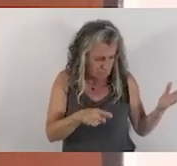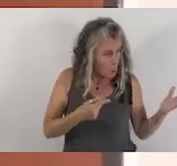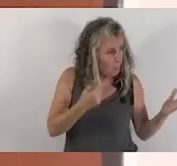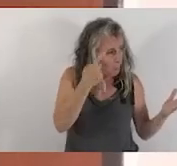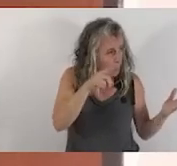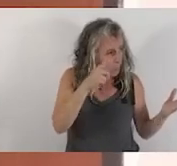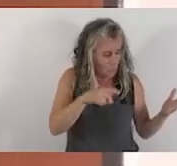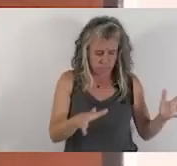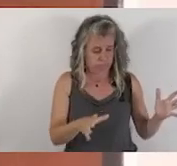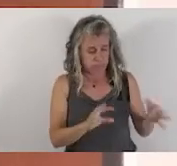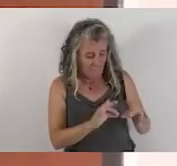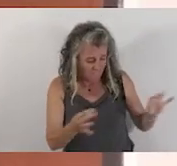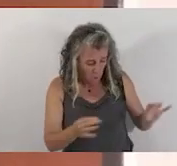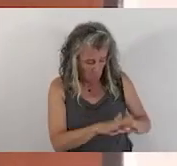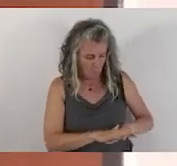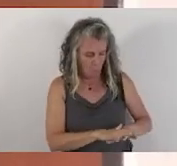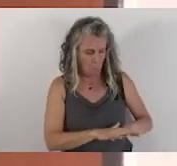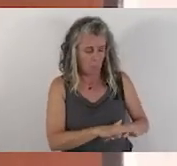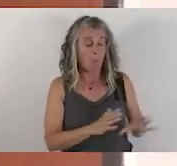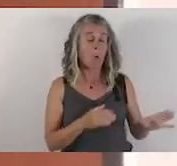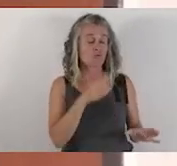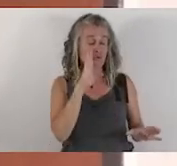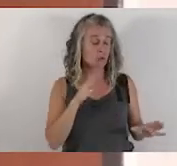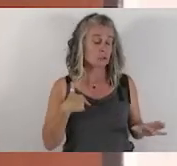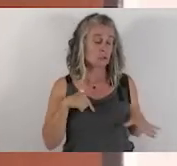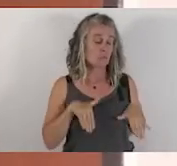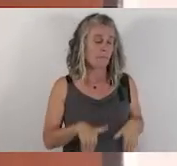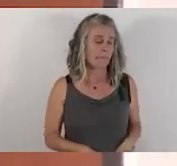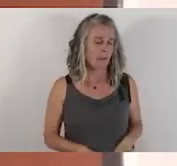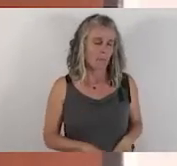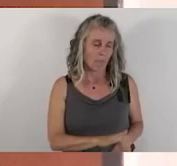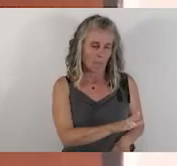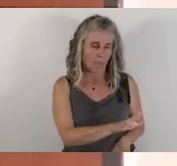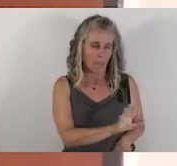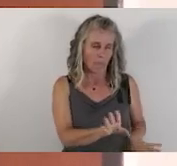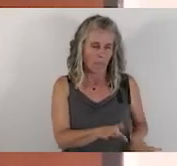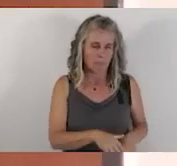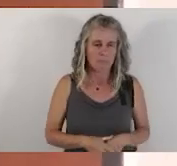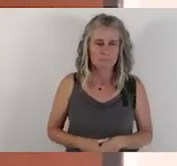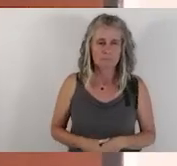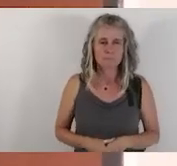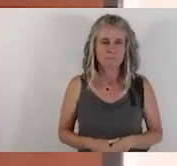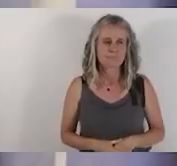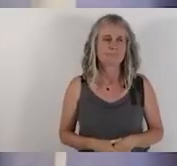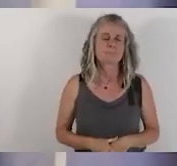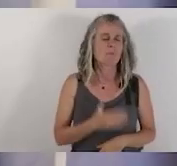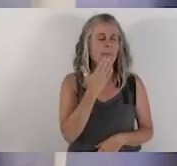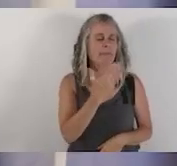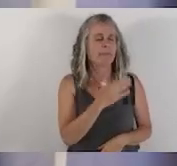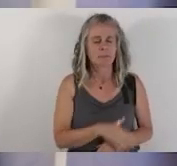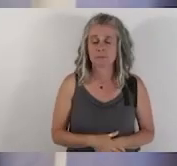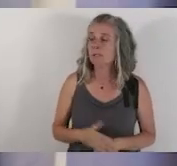incompréhensible. Donc, je suis gentille, je m'abstiens. Merci. Merci.